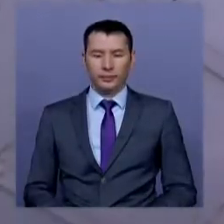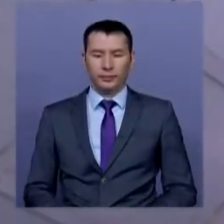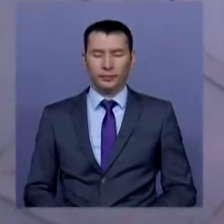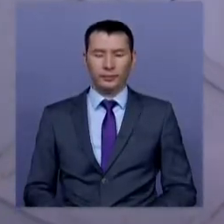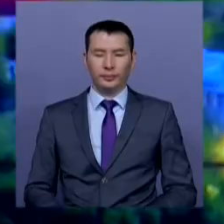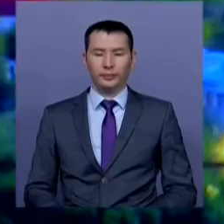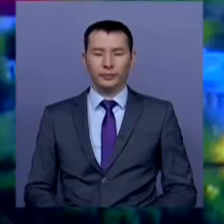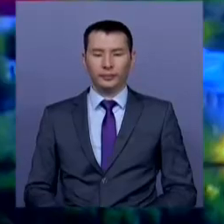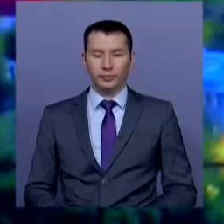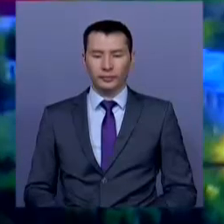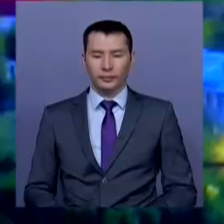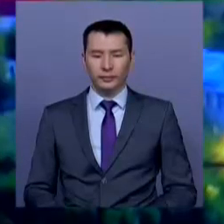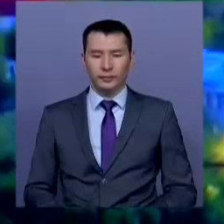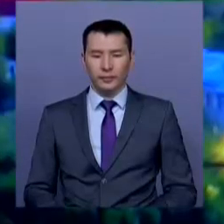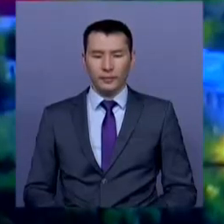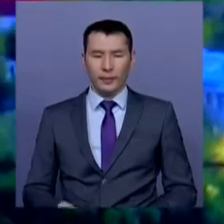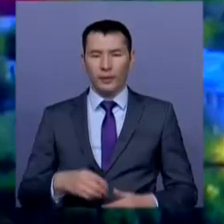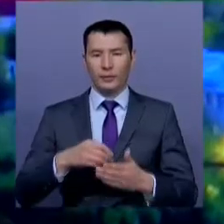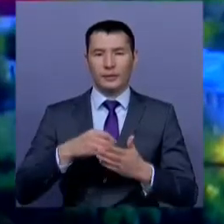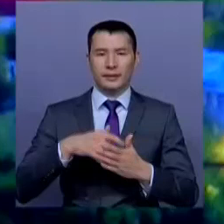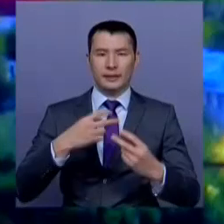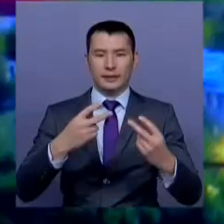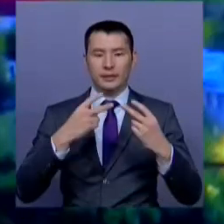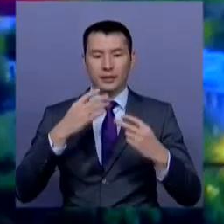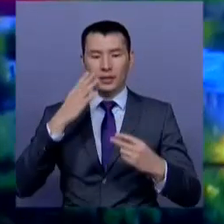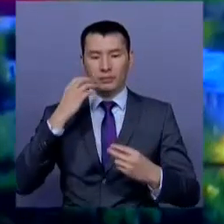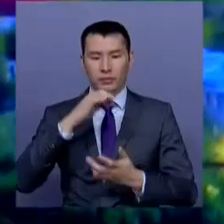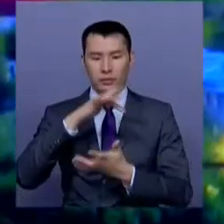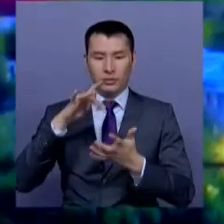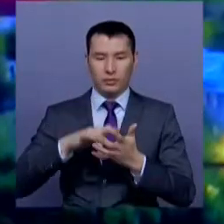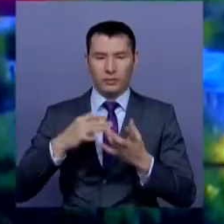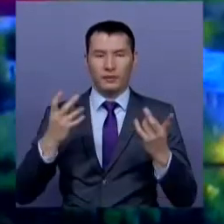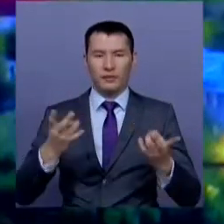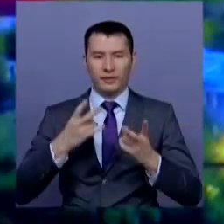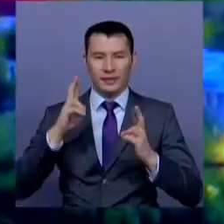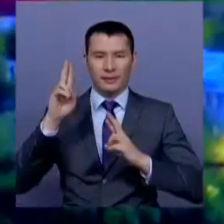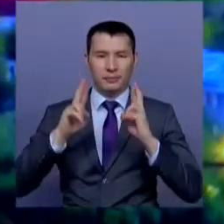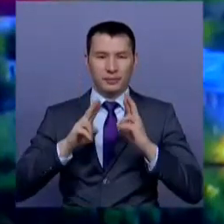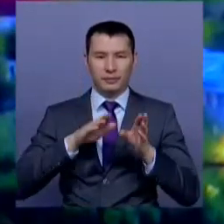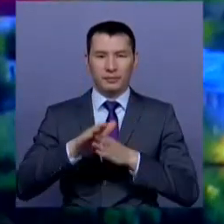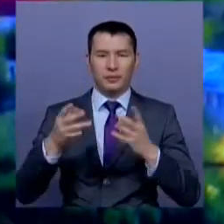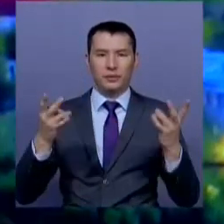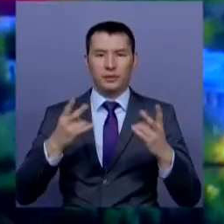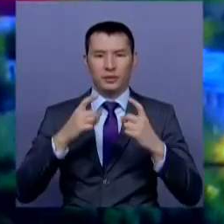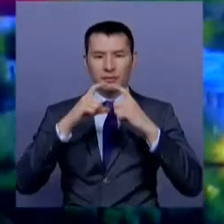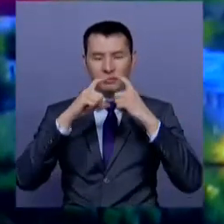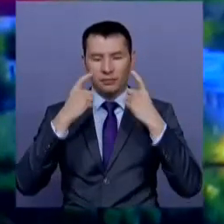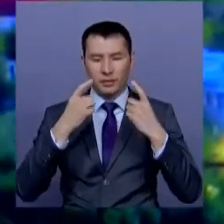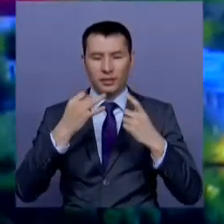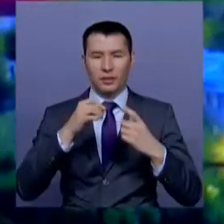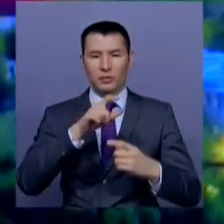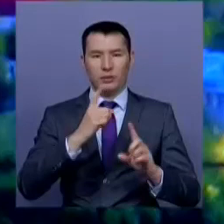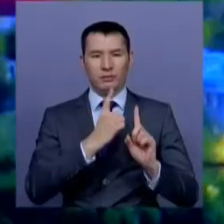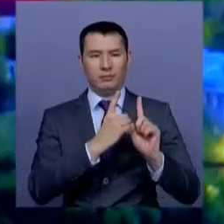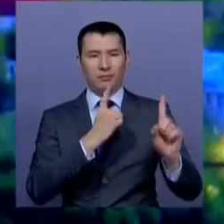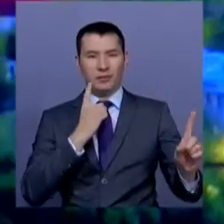«Алматы». Уважаемые телезрители, в Алматы все еще действует карантин. Просим вас носить маски, соблюдать социальную дистанцию и